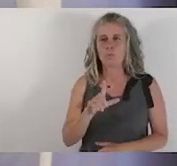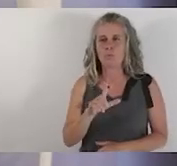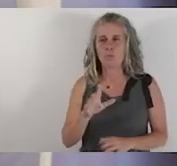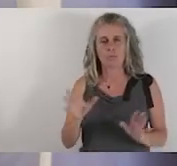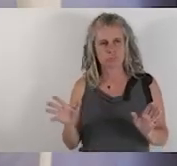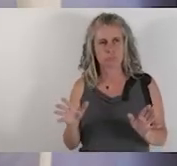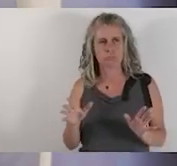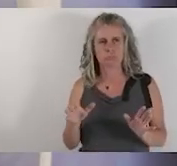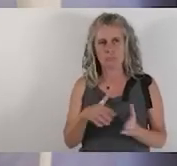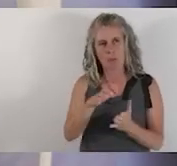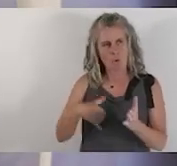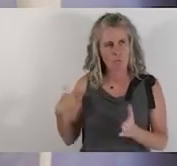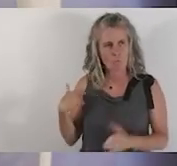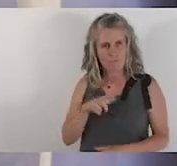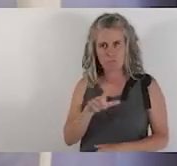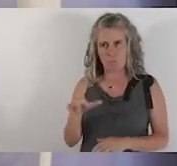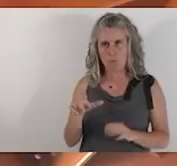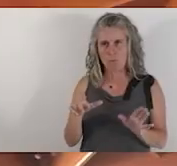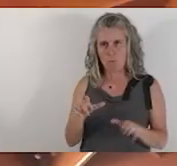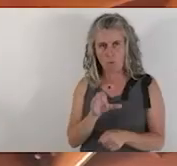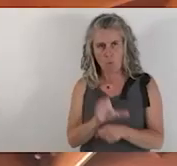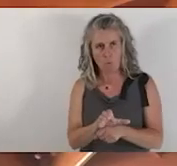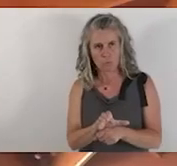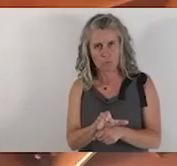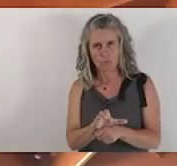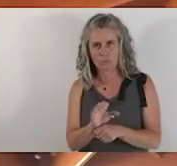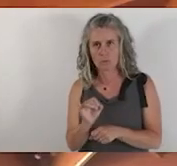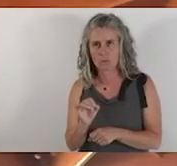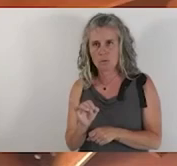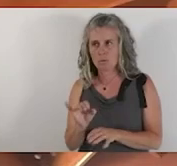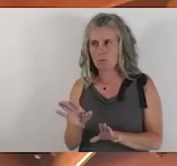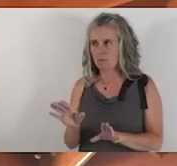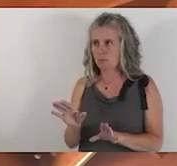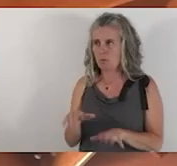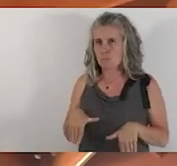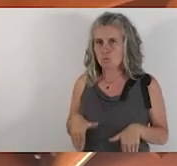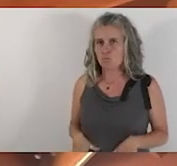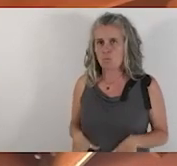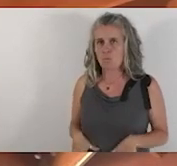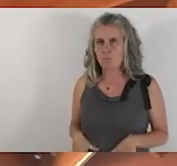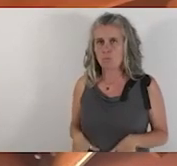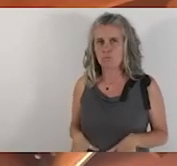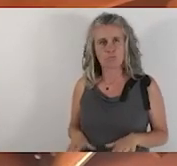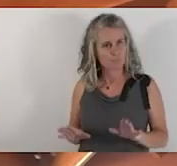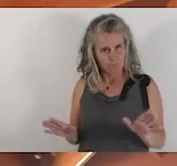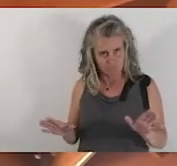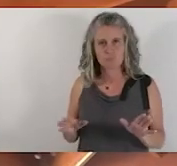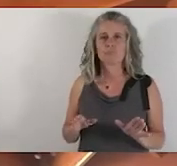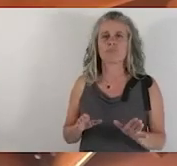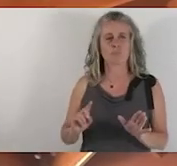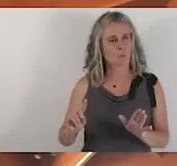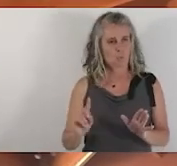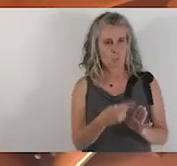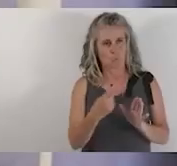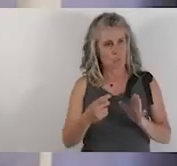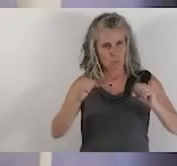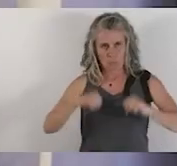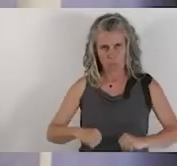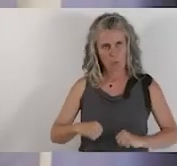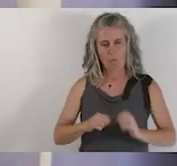Le rapport 22, y a-t-il des contre, des abstentions? Avis favorable du